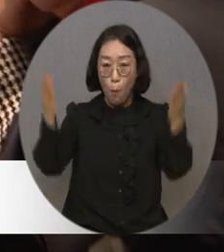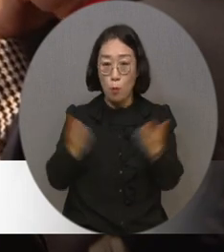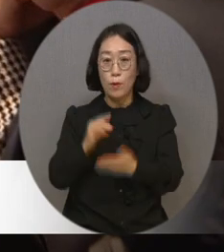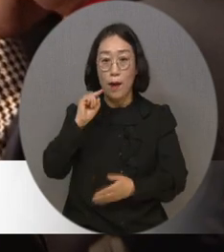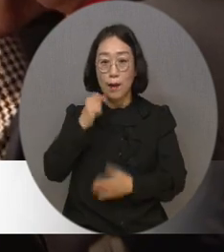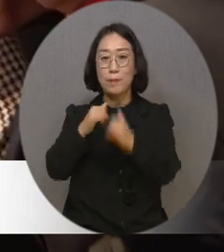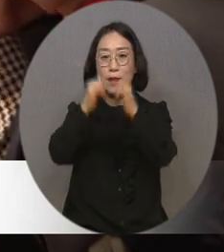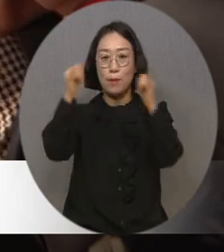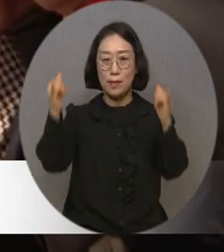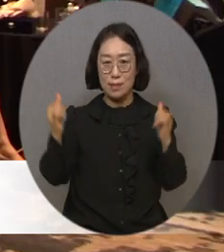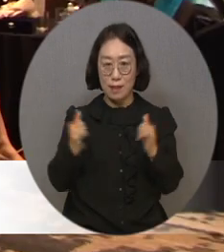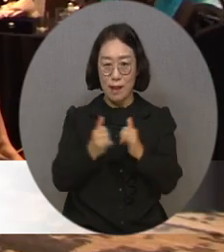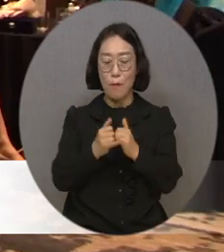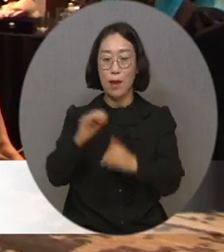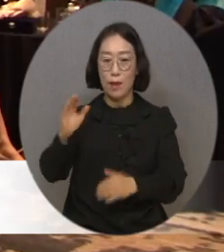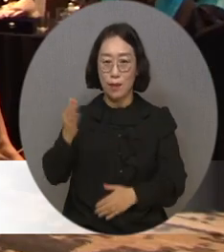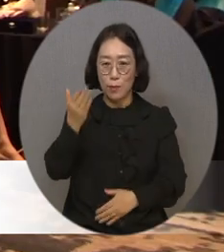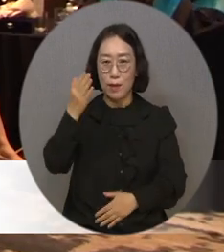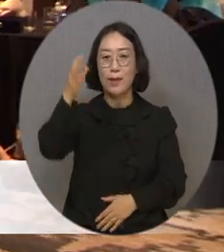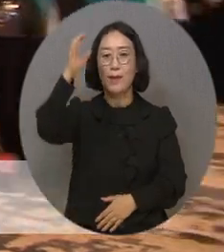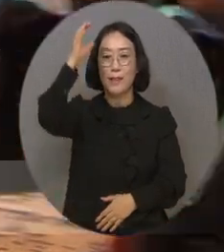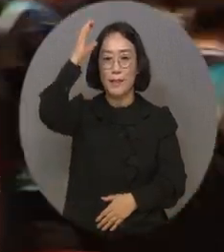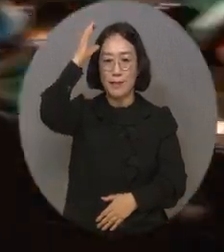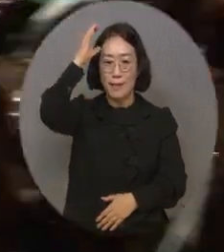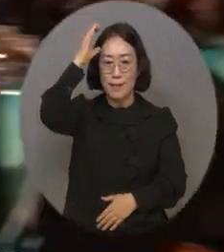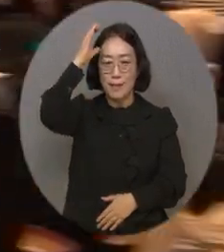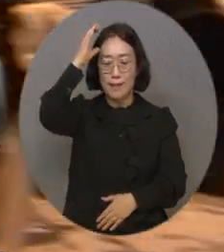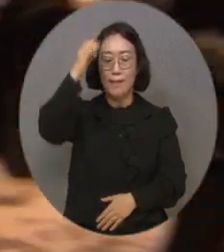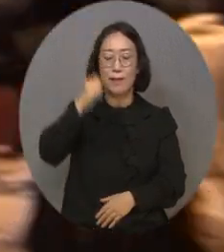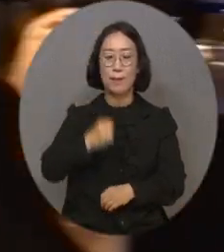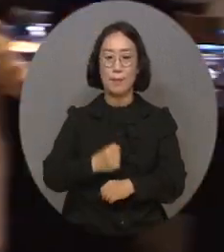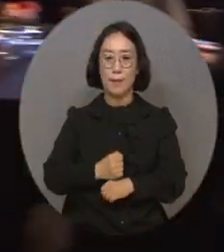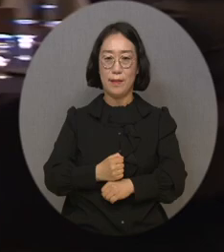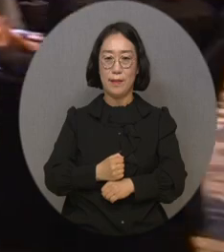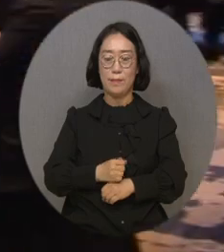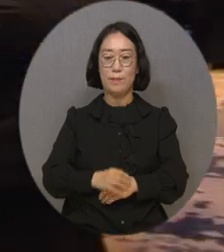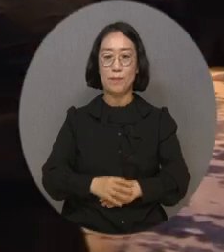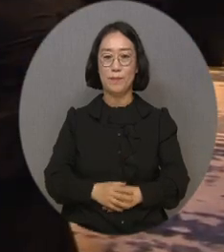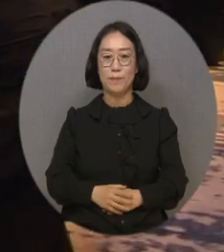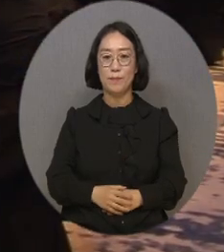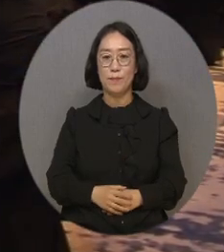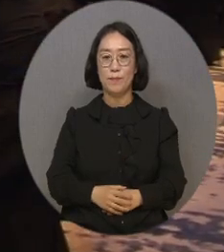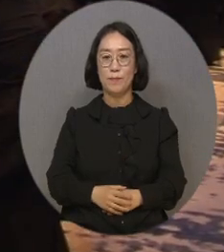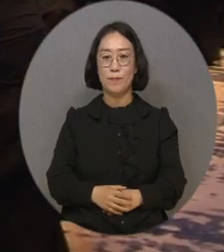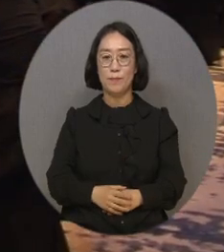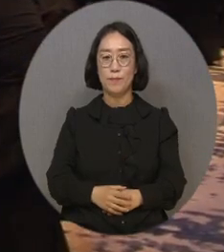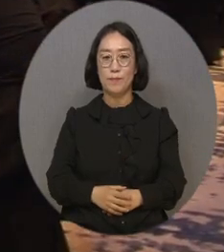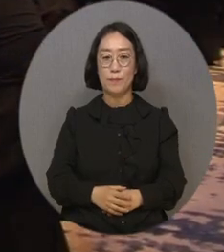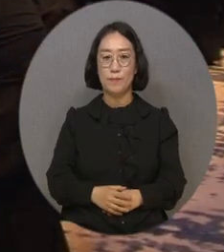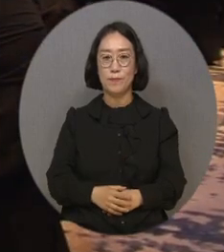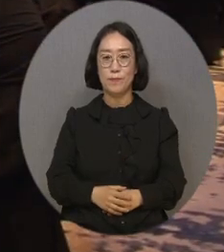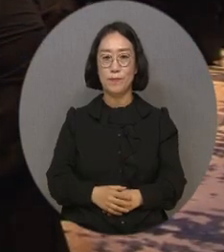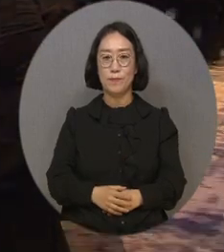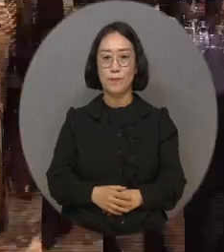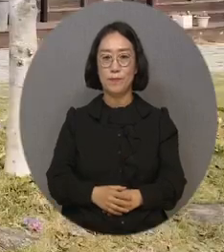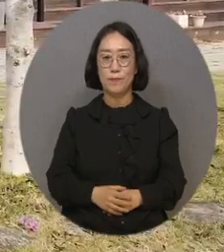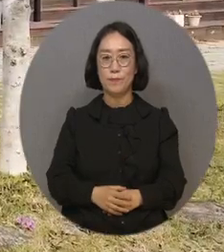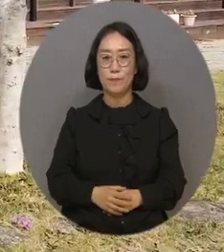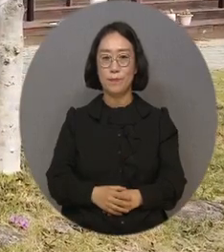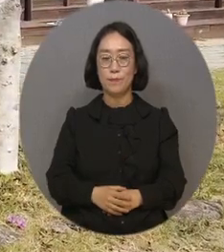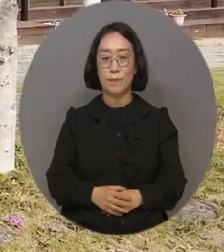아름다운 복지사회를 만들어 나갈 수 있기를 기대해봅니다. 복지TV 뉴스 황병영입니다.